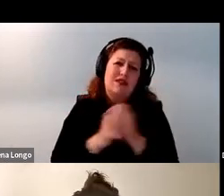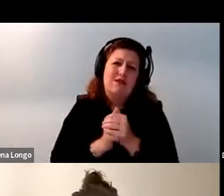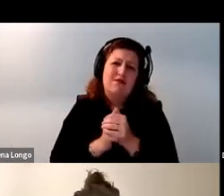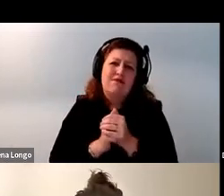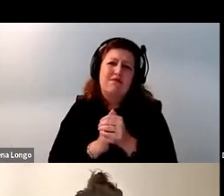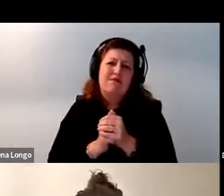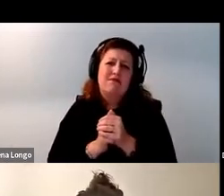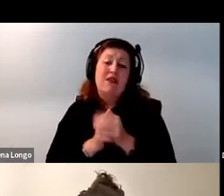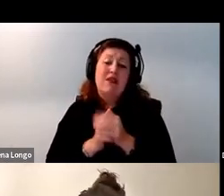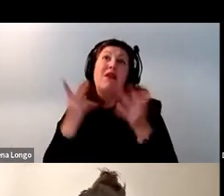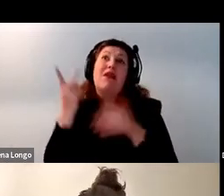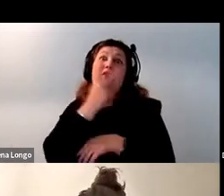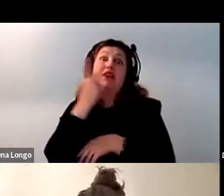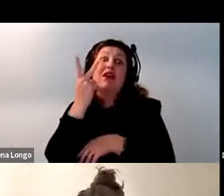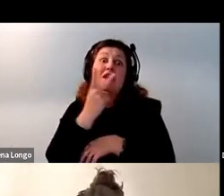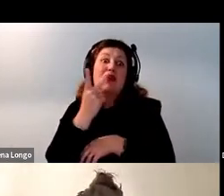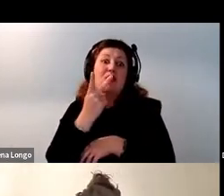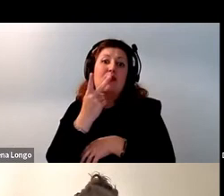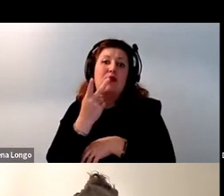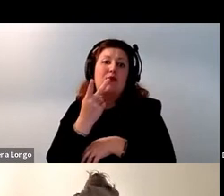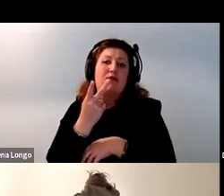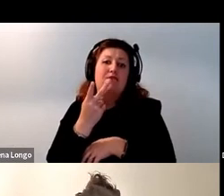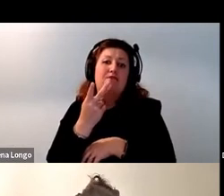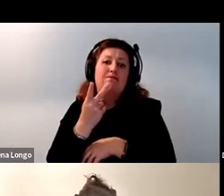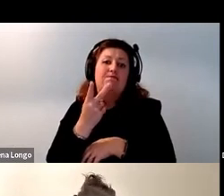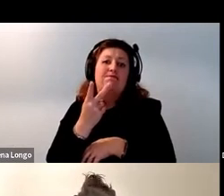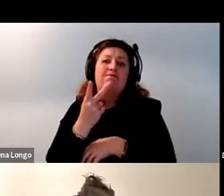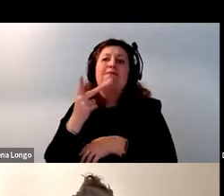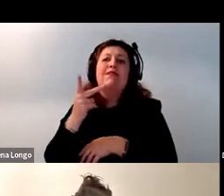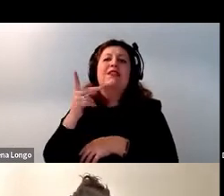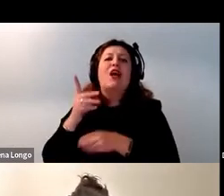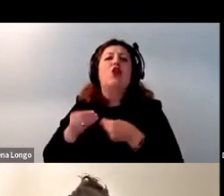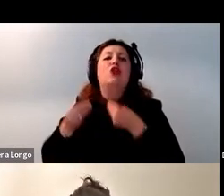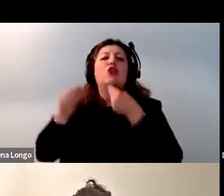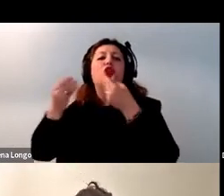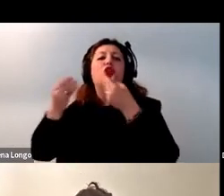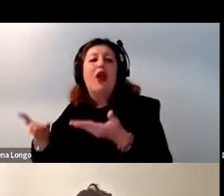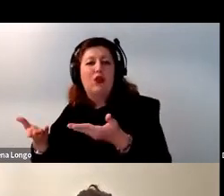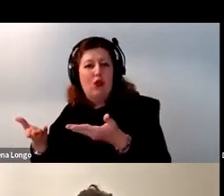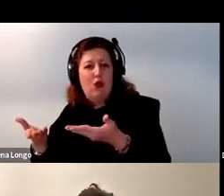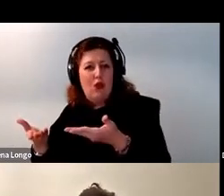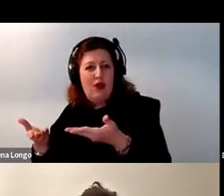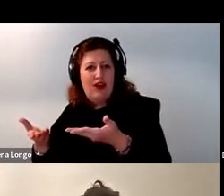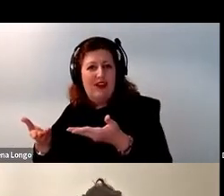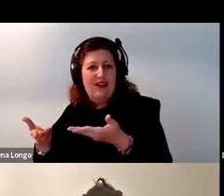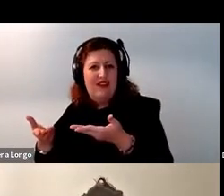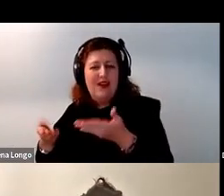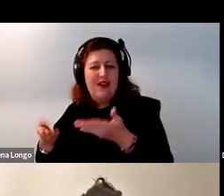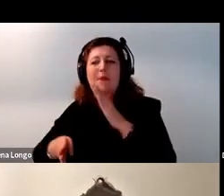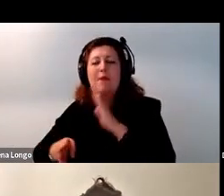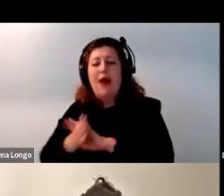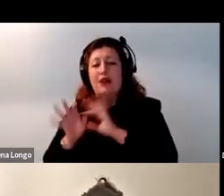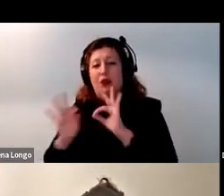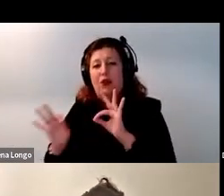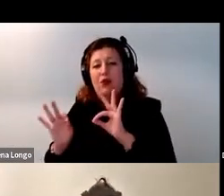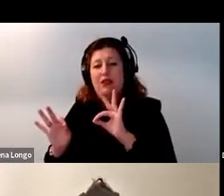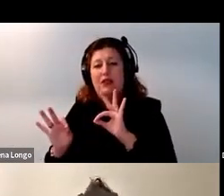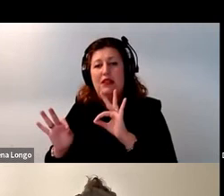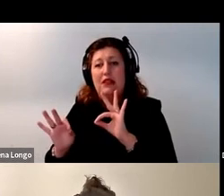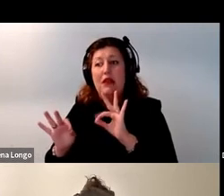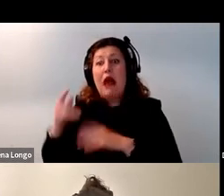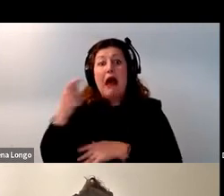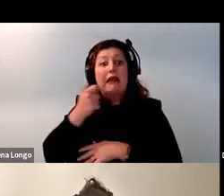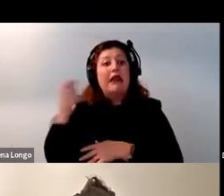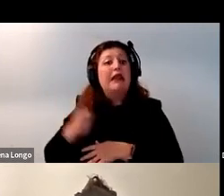stato giustamente imposto dal donatore e noi l'abbiamo seguito, è in qualche modo scollegato dalla Tanzania che al